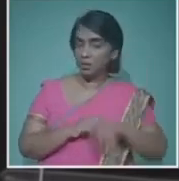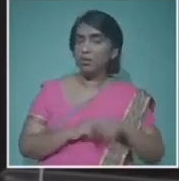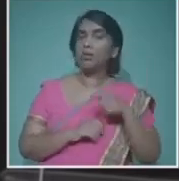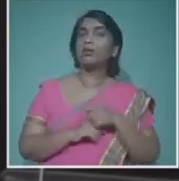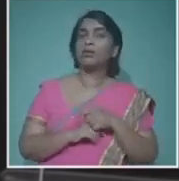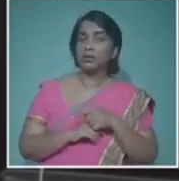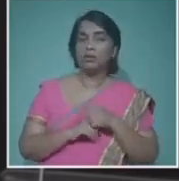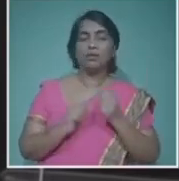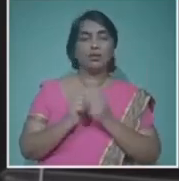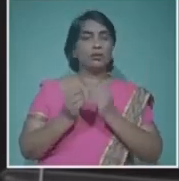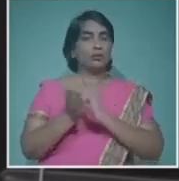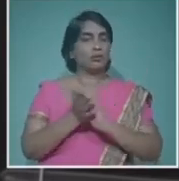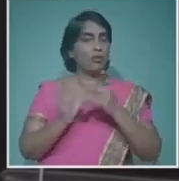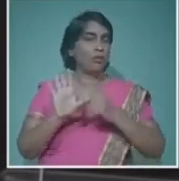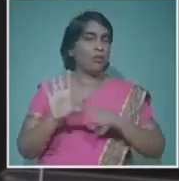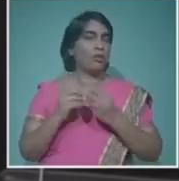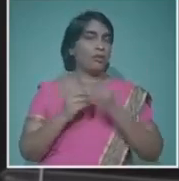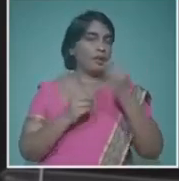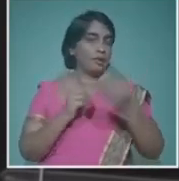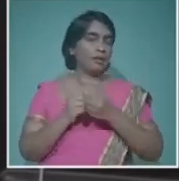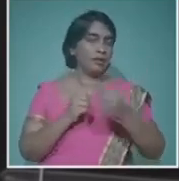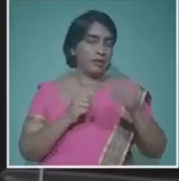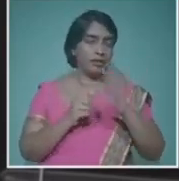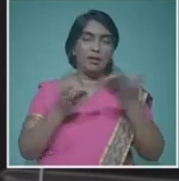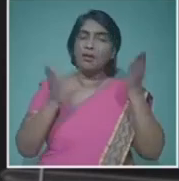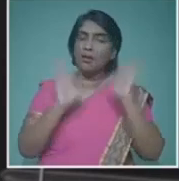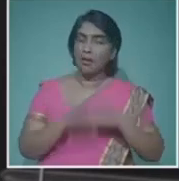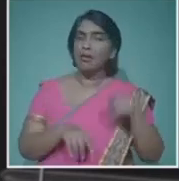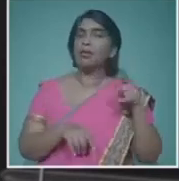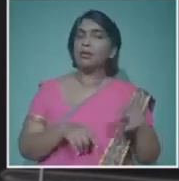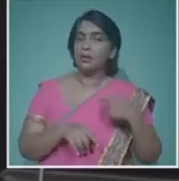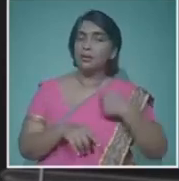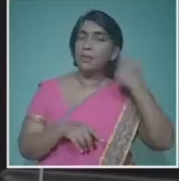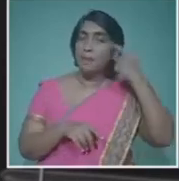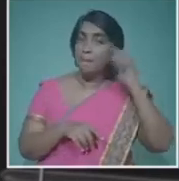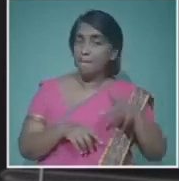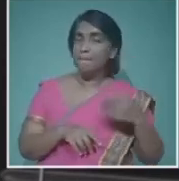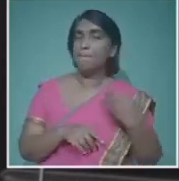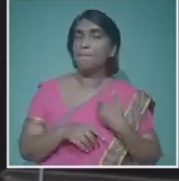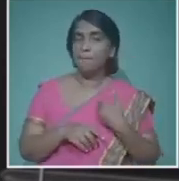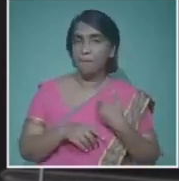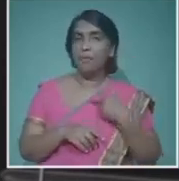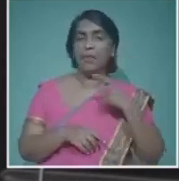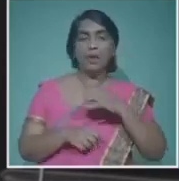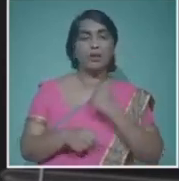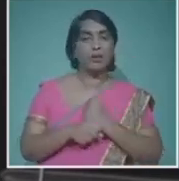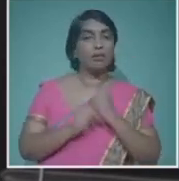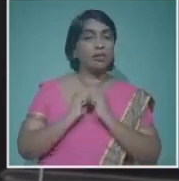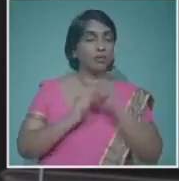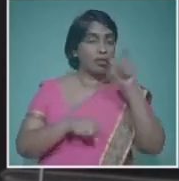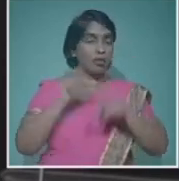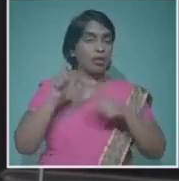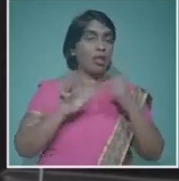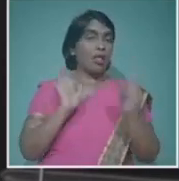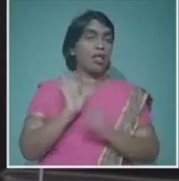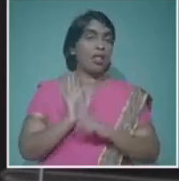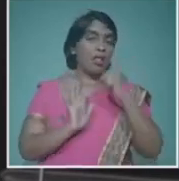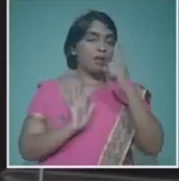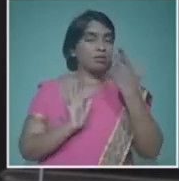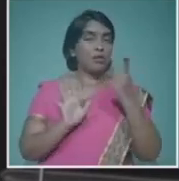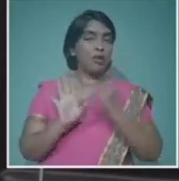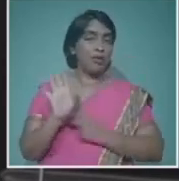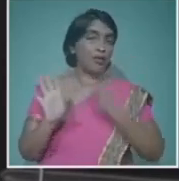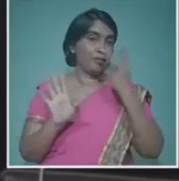ඒ සේවාව පුහුණුව ලබා දෙන්න කටයුතු කරනවා. අවසාන වශයෙන් අපි බලාපොරොත්තු වෙන්නේ ඒක රාජ්‍ය සේවකයන් ලක්ෂයක්වත් අවුරුදු දෙකක්